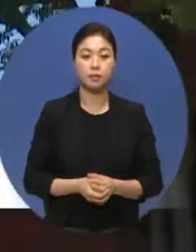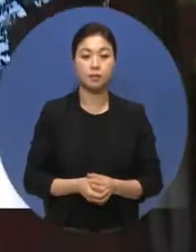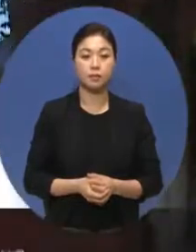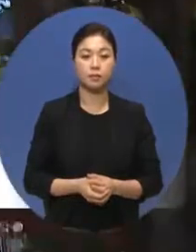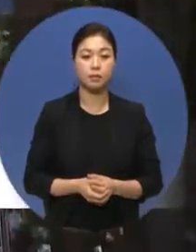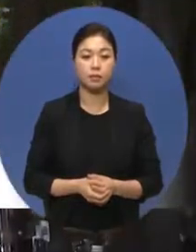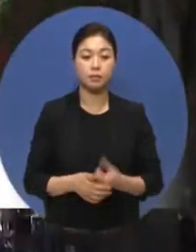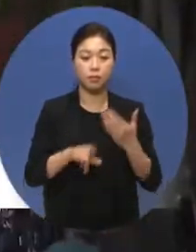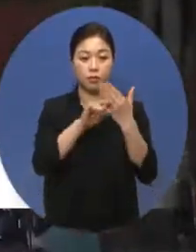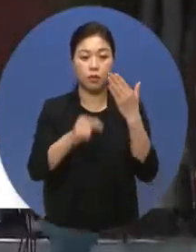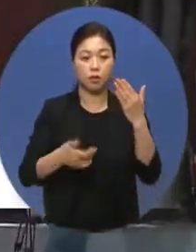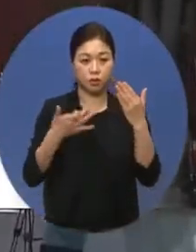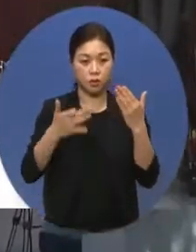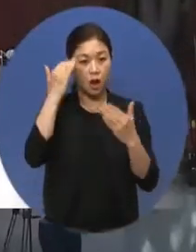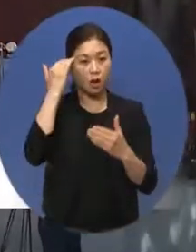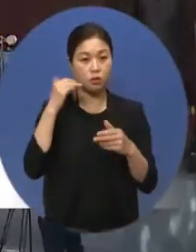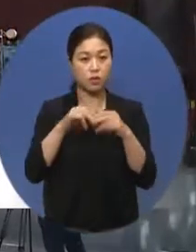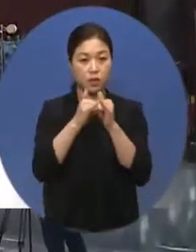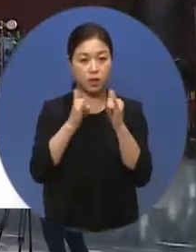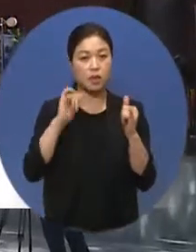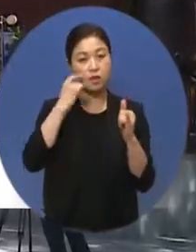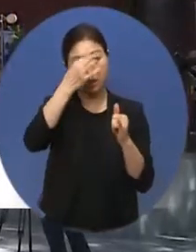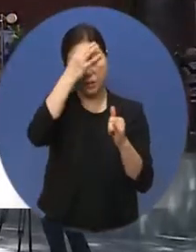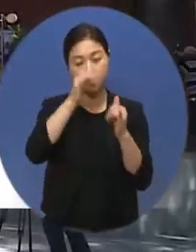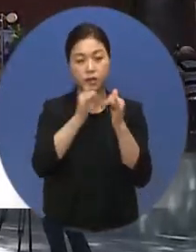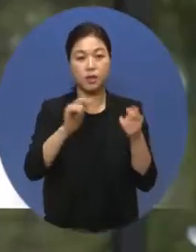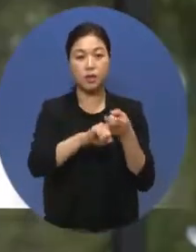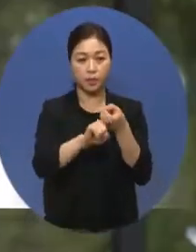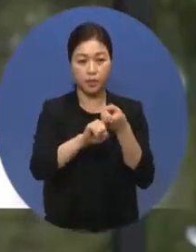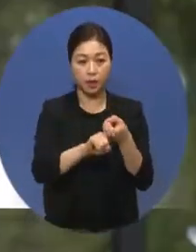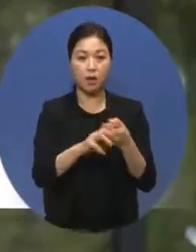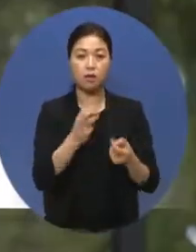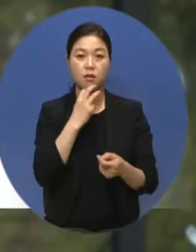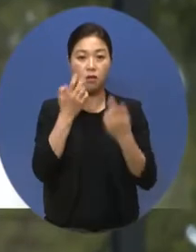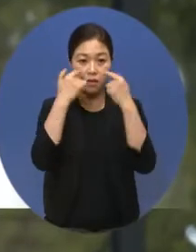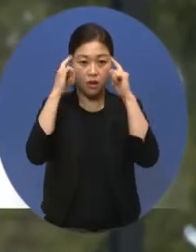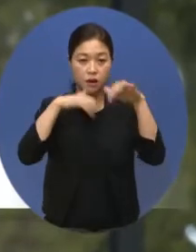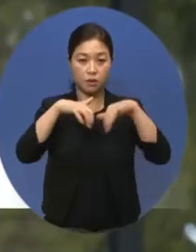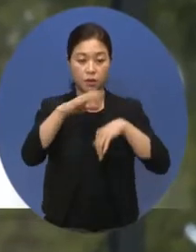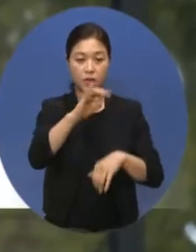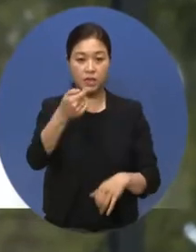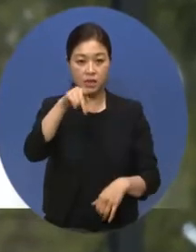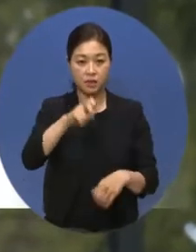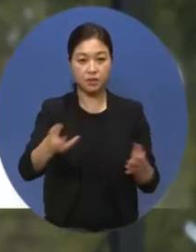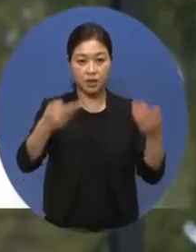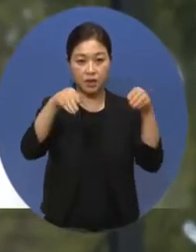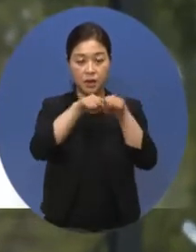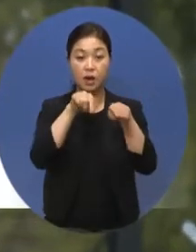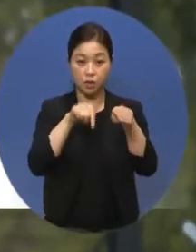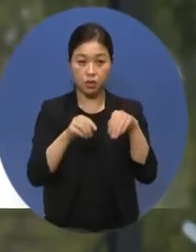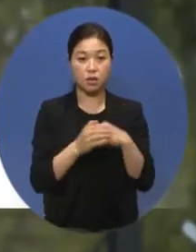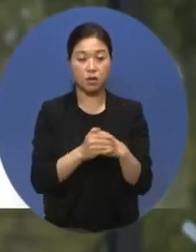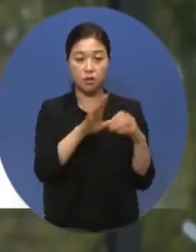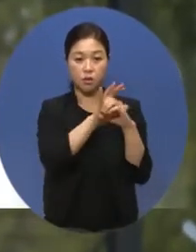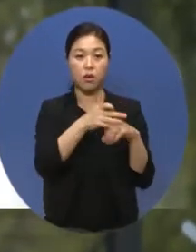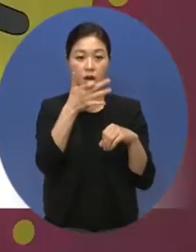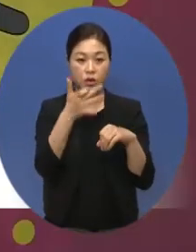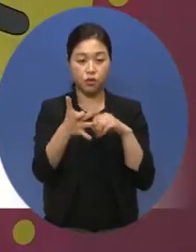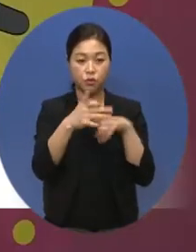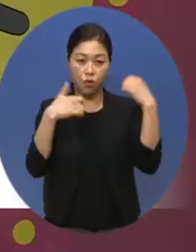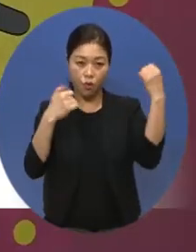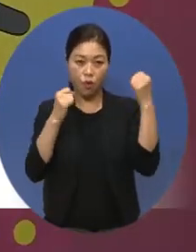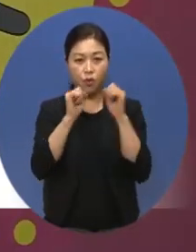지난 19일 한국장애예술인협회가 서울대학로 이음센터에서 코로나19로 공연 기회를 갖지